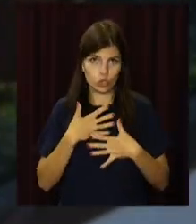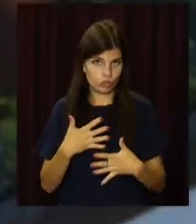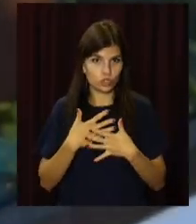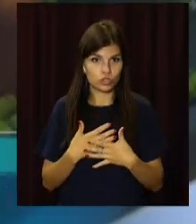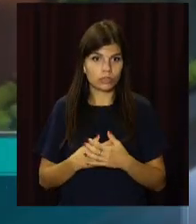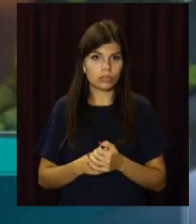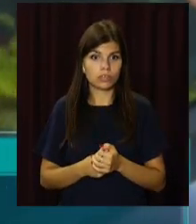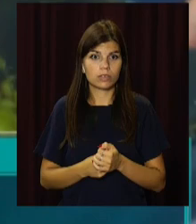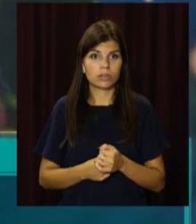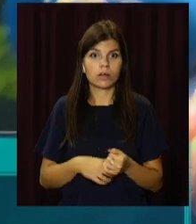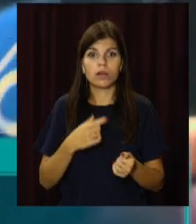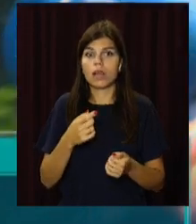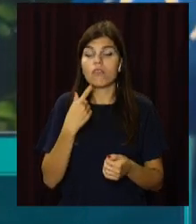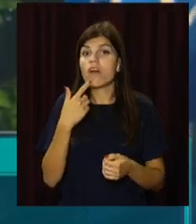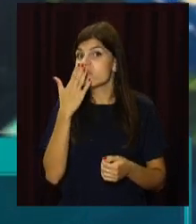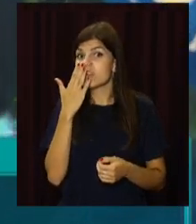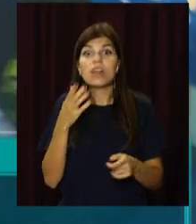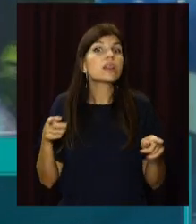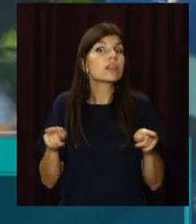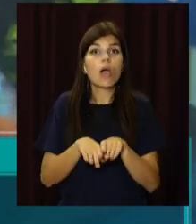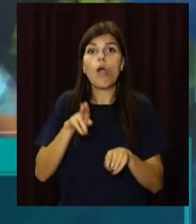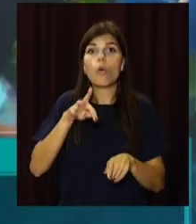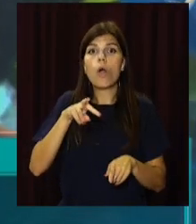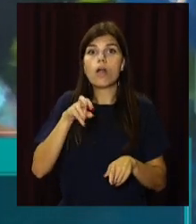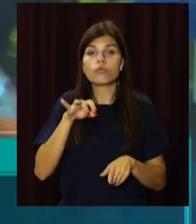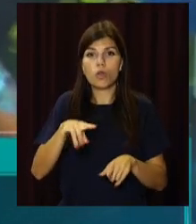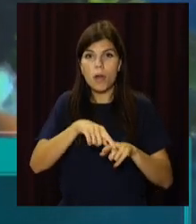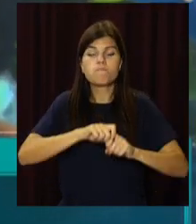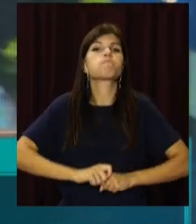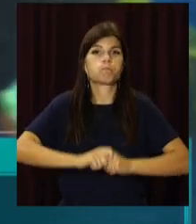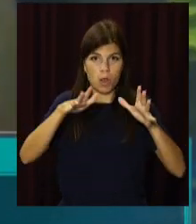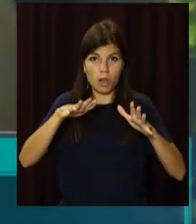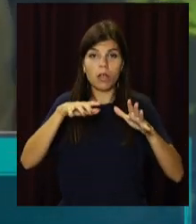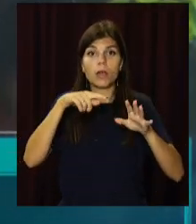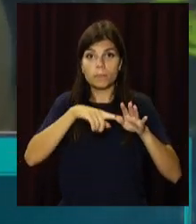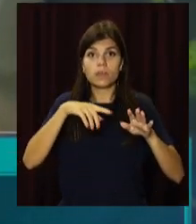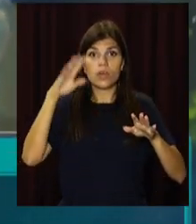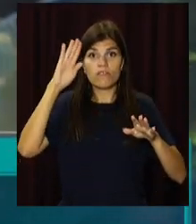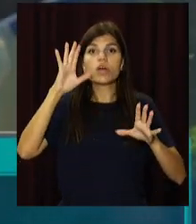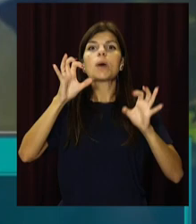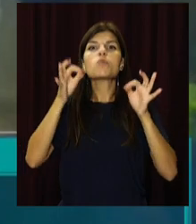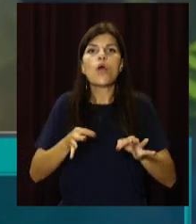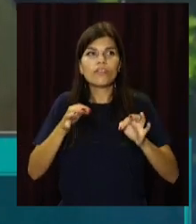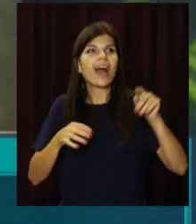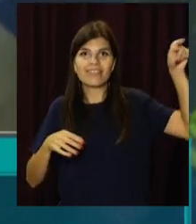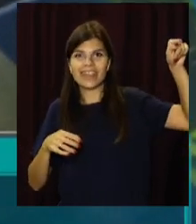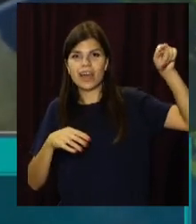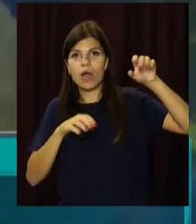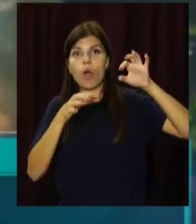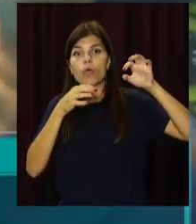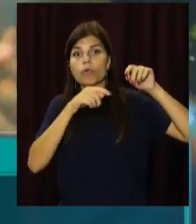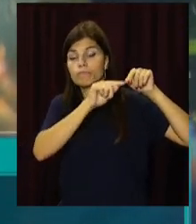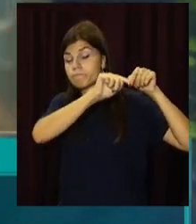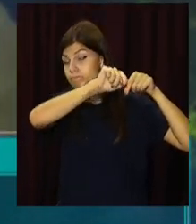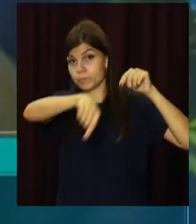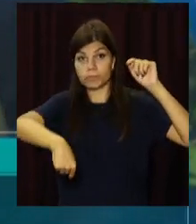Ну, вже неділі дві. Воняє так, колектор прорвало, сюди всю воду пустили з колектора, справді, з Богдана Хмельницького. Или откуда там, я не